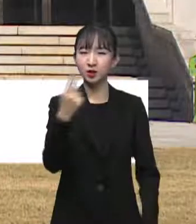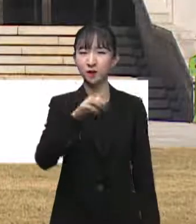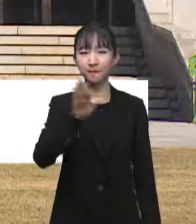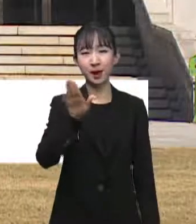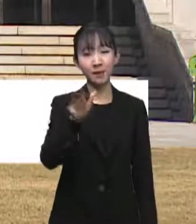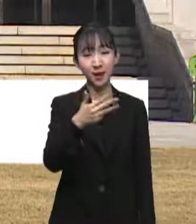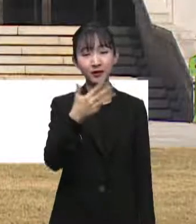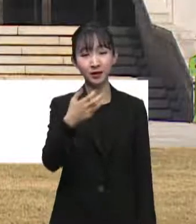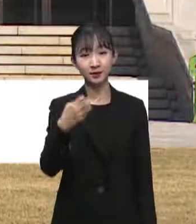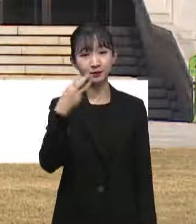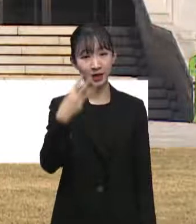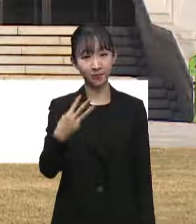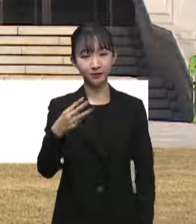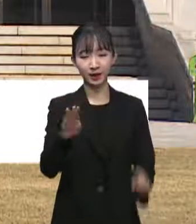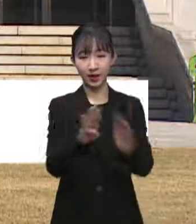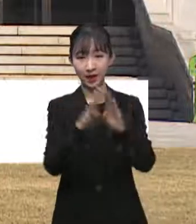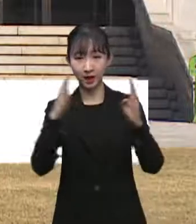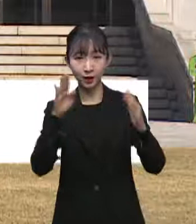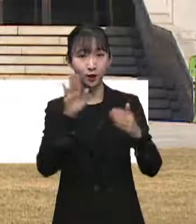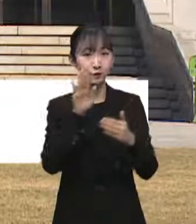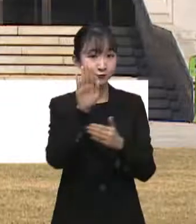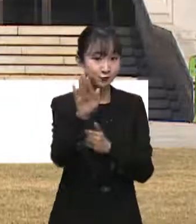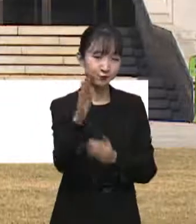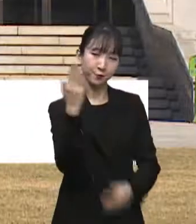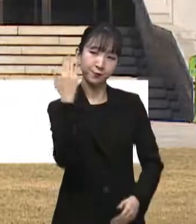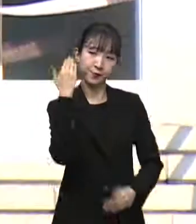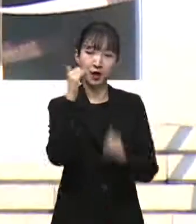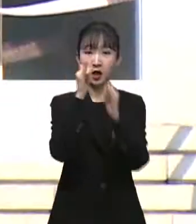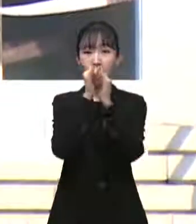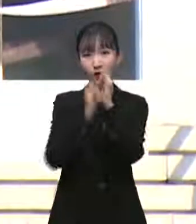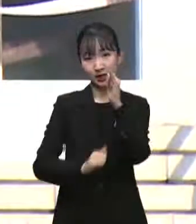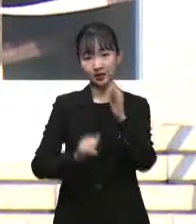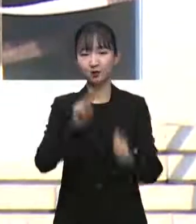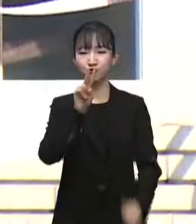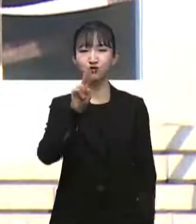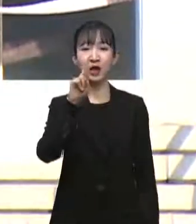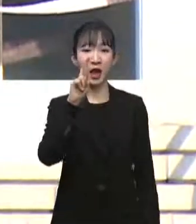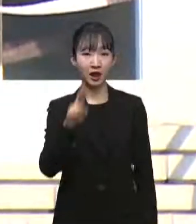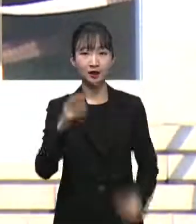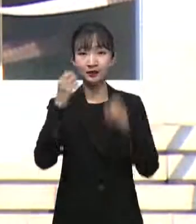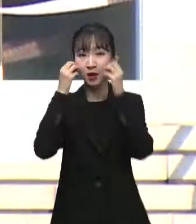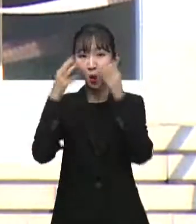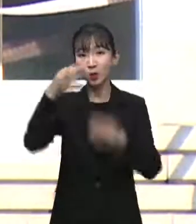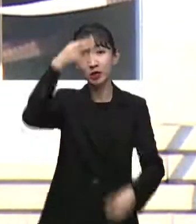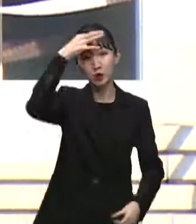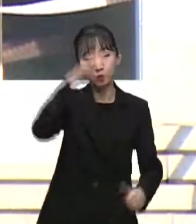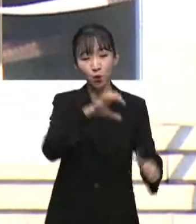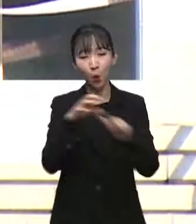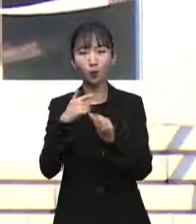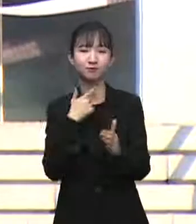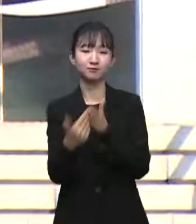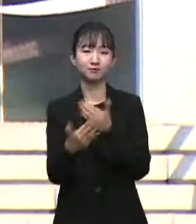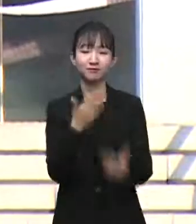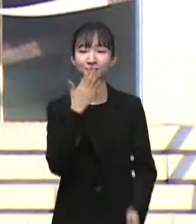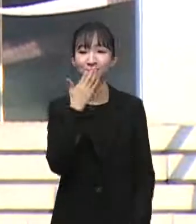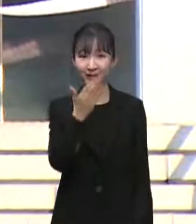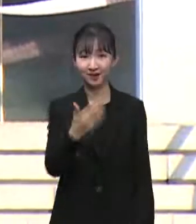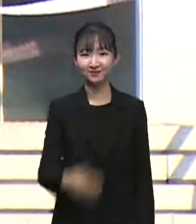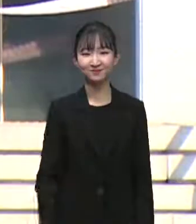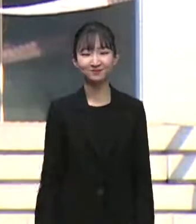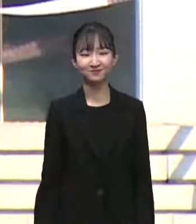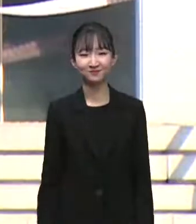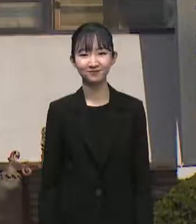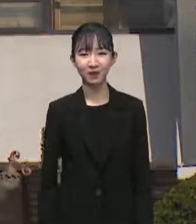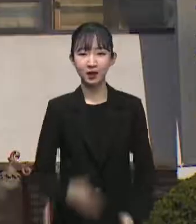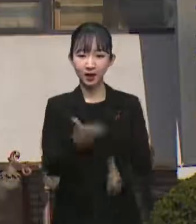이후 130여 년의 근 현대 근현대 역사를 vr 등의 첨단 기술로 활용해 체험할수 있게 됩니다 또 걍